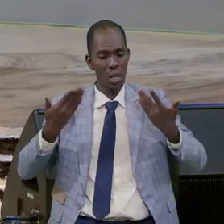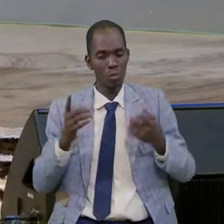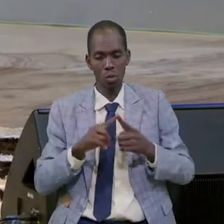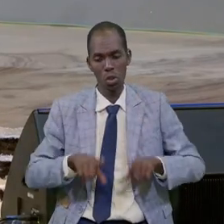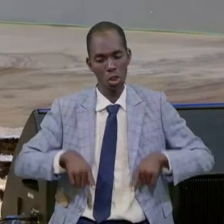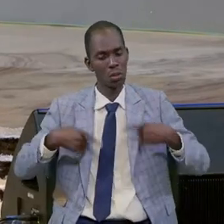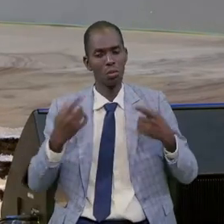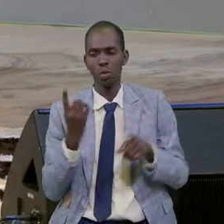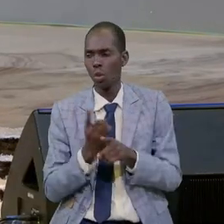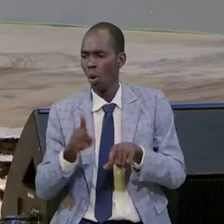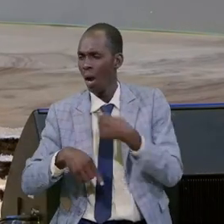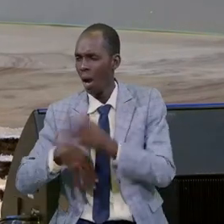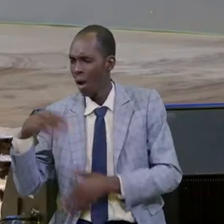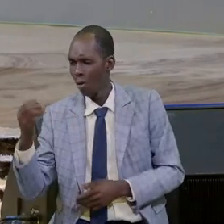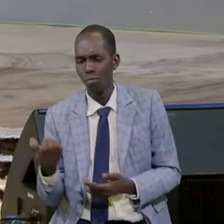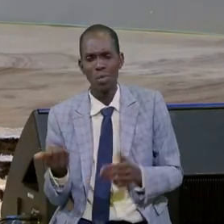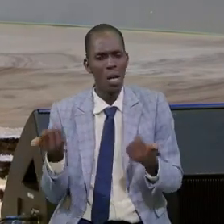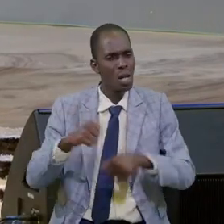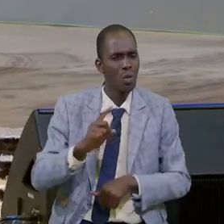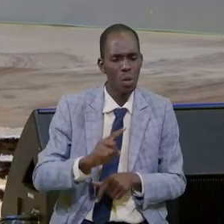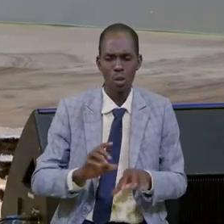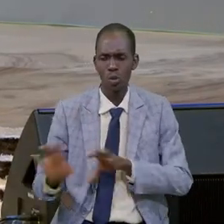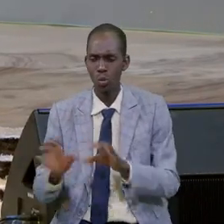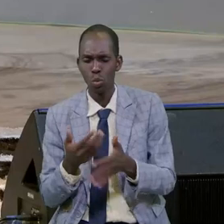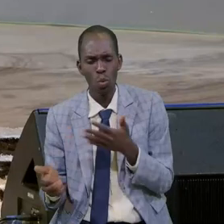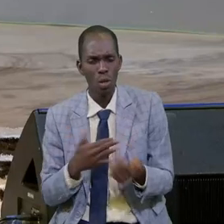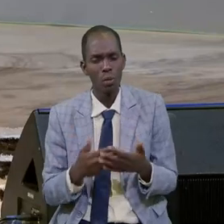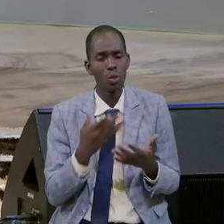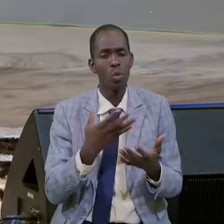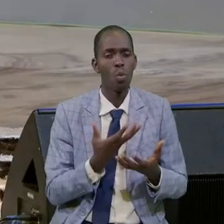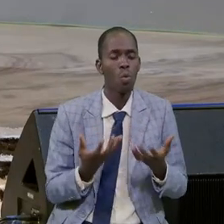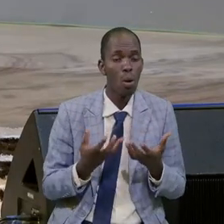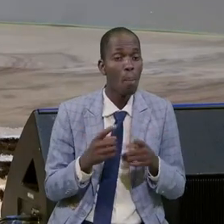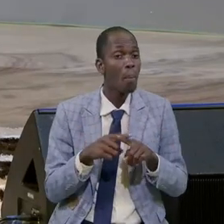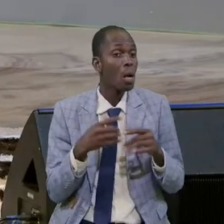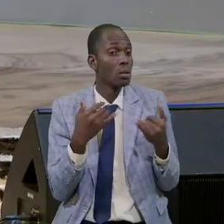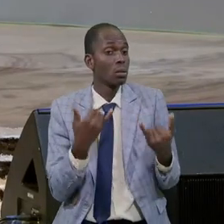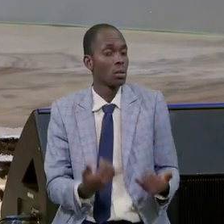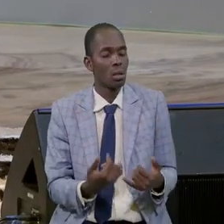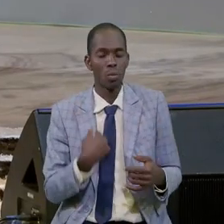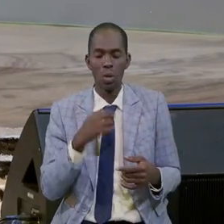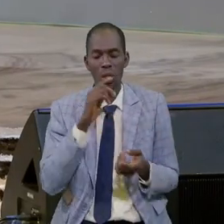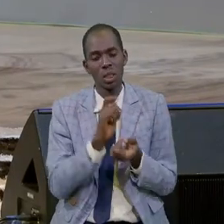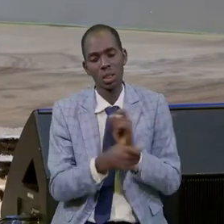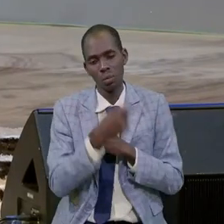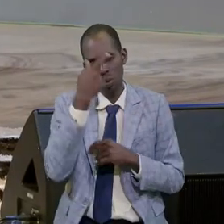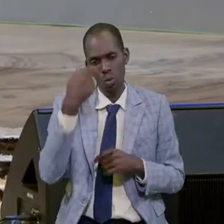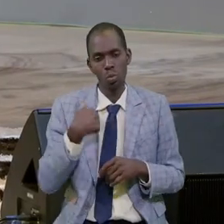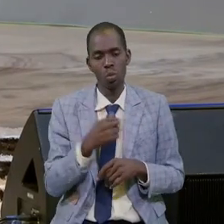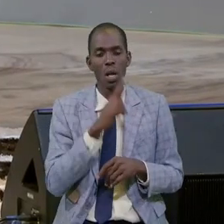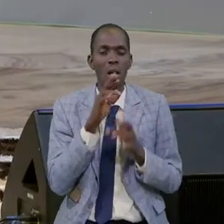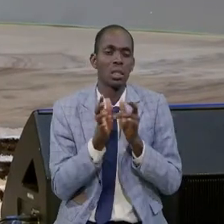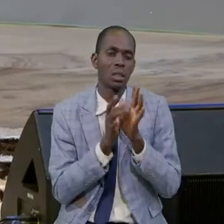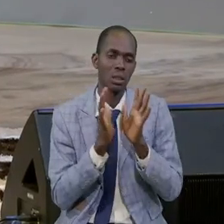va et puis on agit, on va partout, on fait ce qu'on veut. Mais maintenant nous sommes chrétiens, maintenant nous sommes nés de